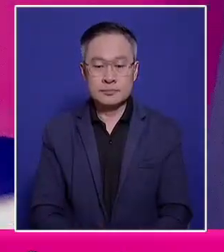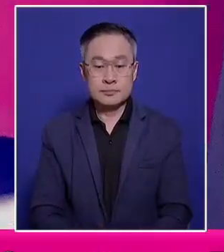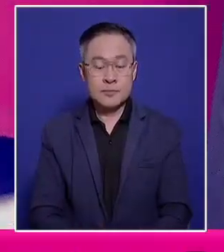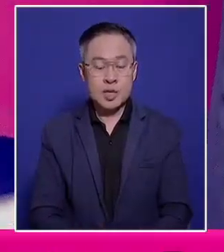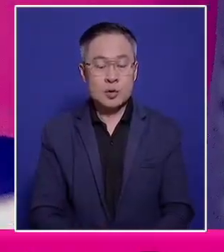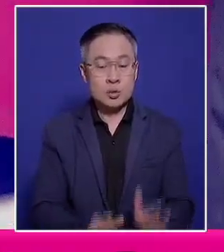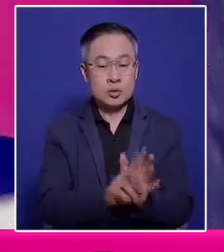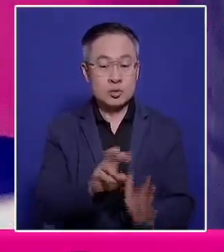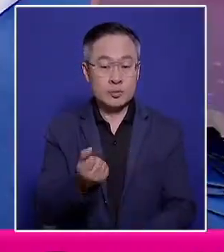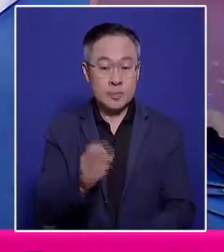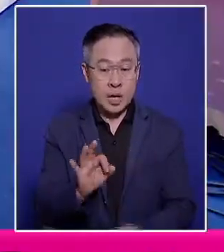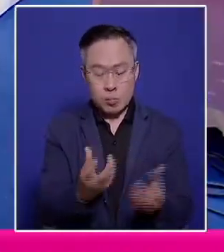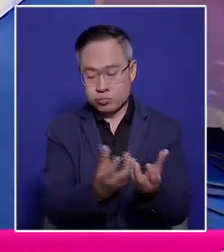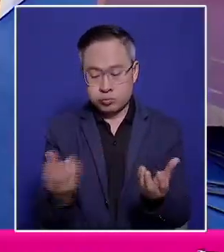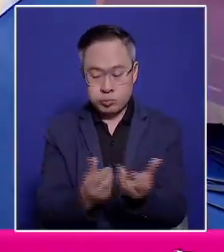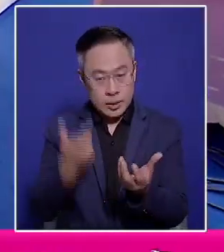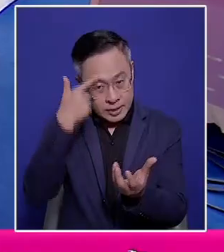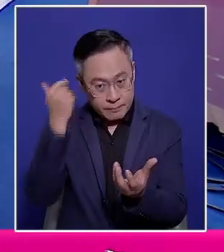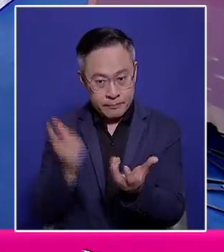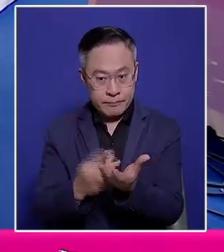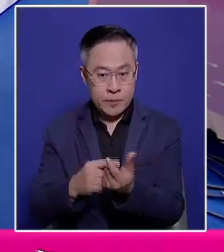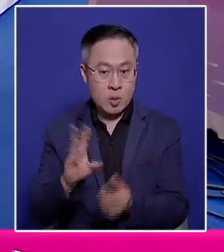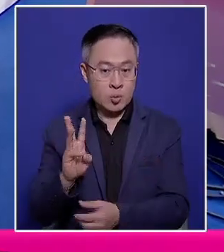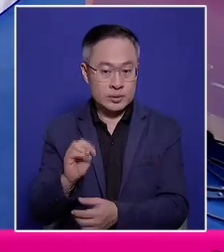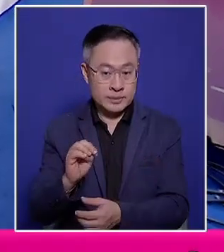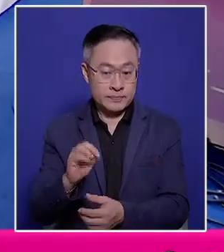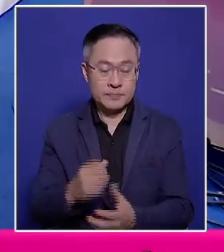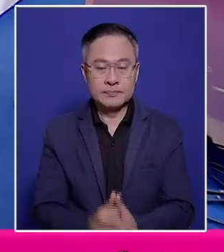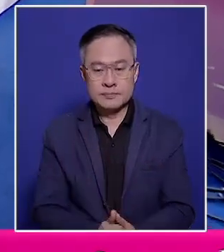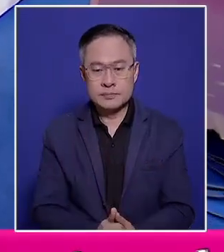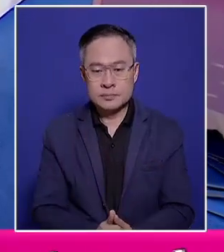สองร้อยสิบเก้าจำนวน60ลูก